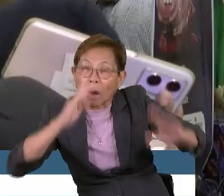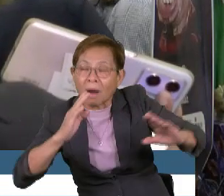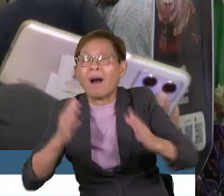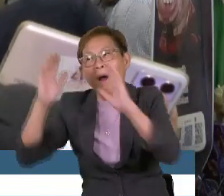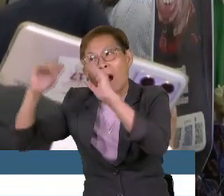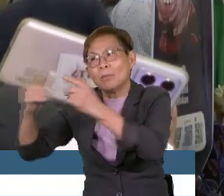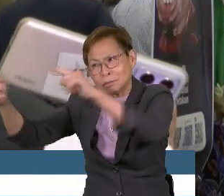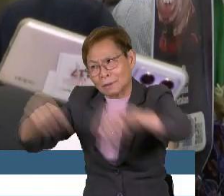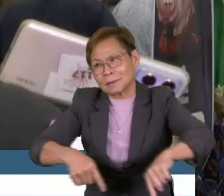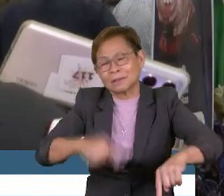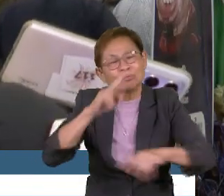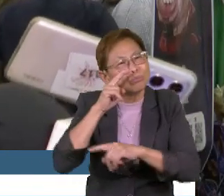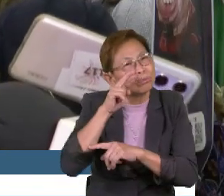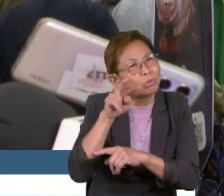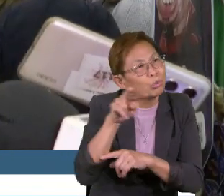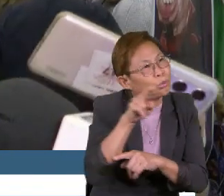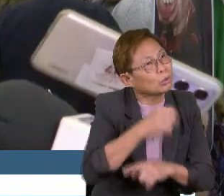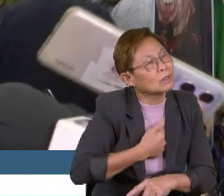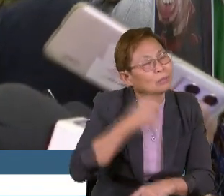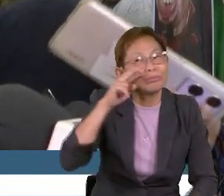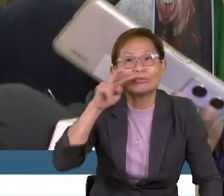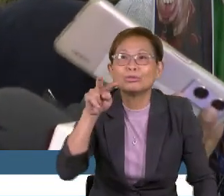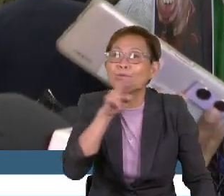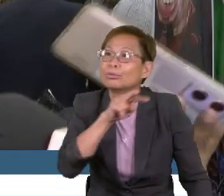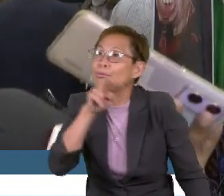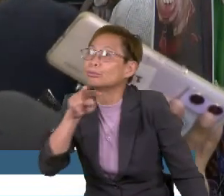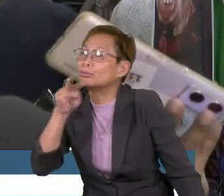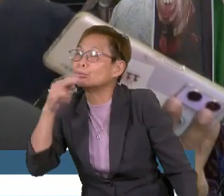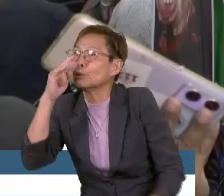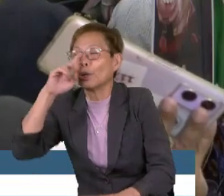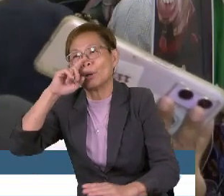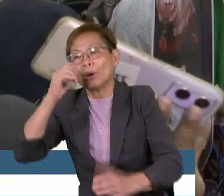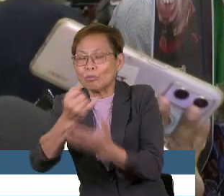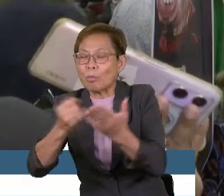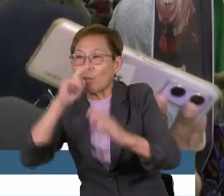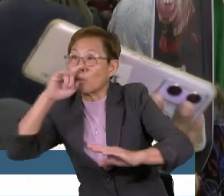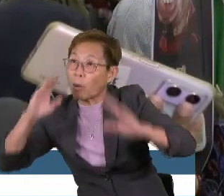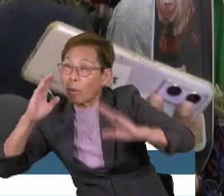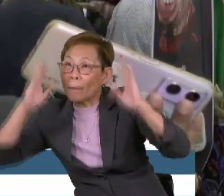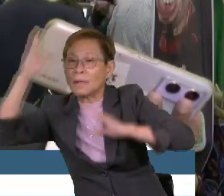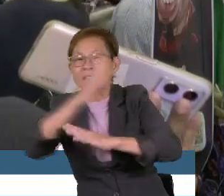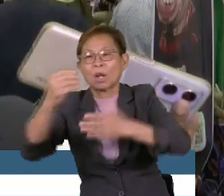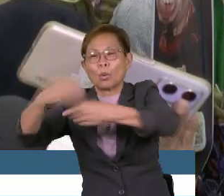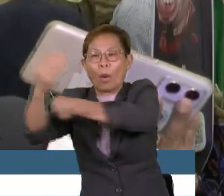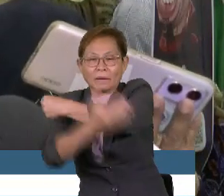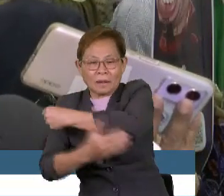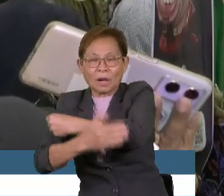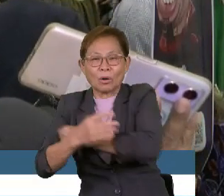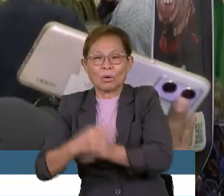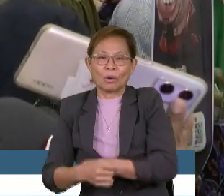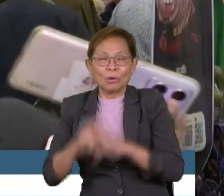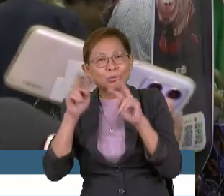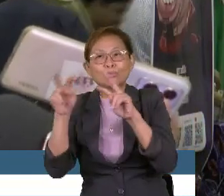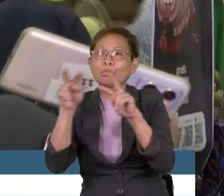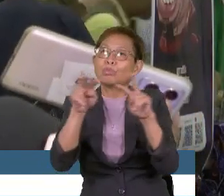menyaksikan. Menyaksikan sendiri karikatur-karikatur Malaysia dan juga karikatur luar negeri untuk tetapan